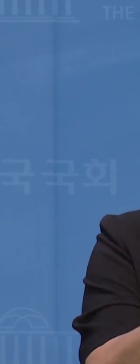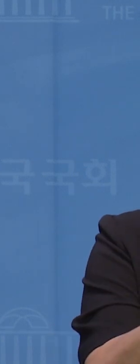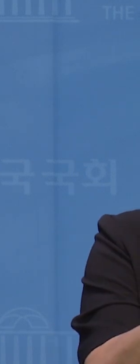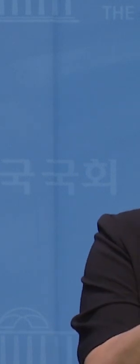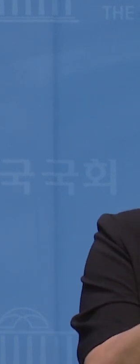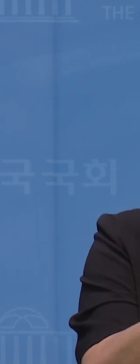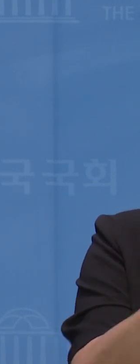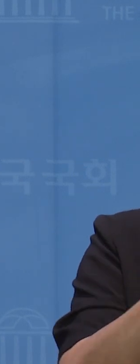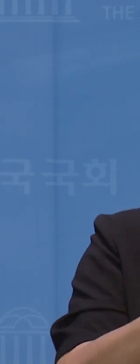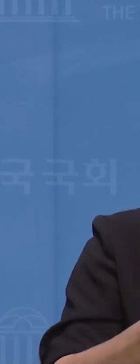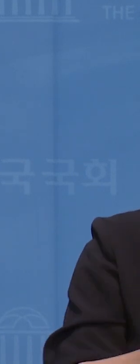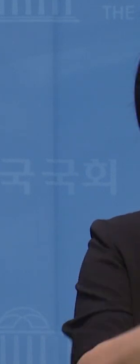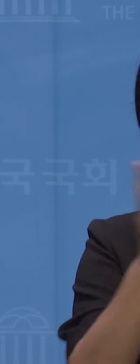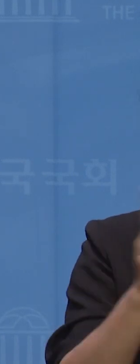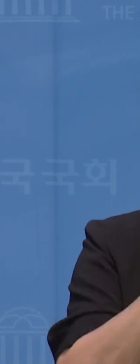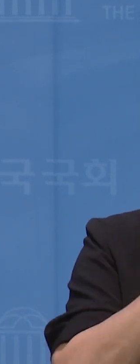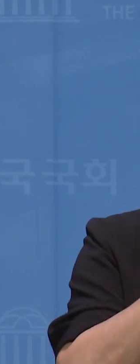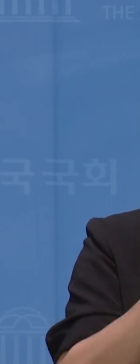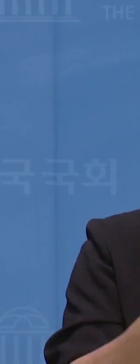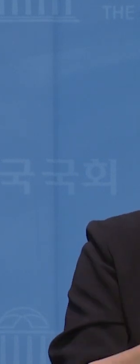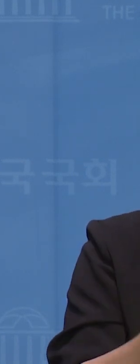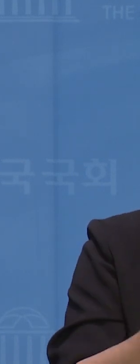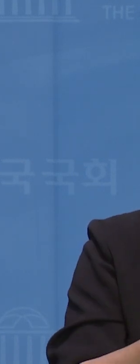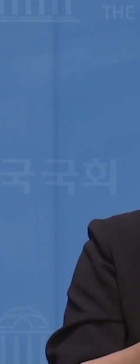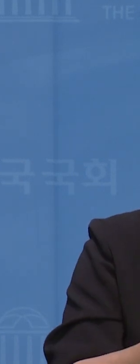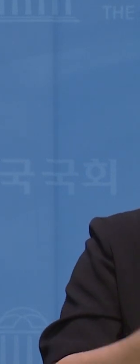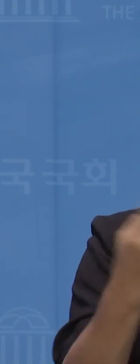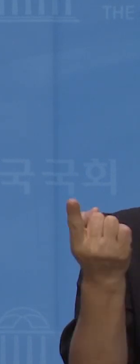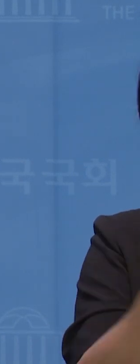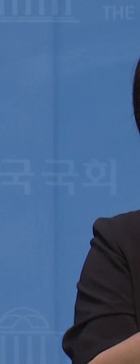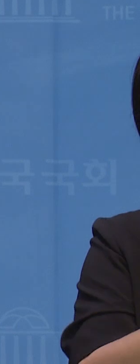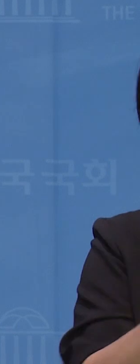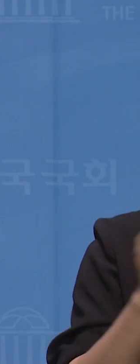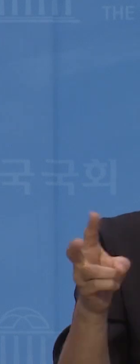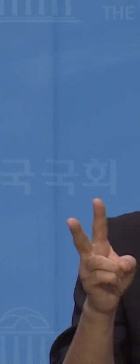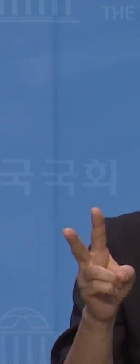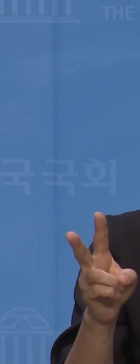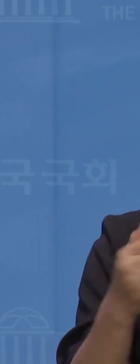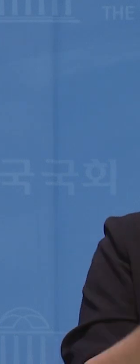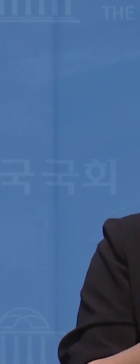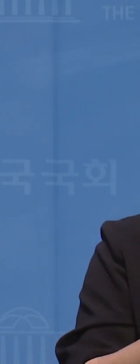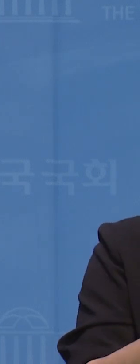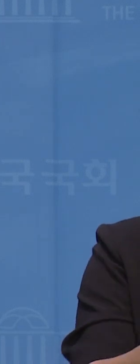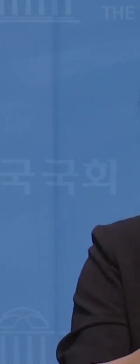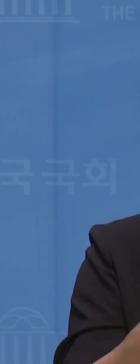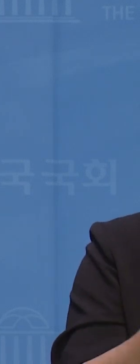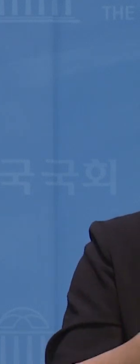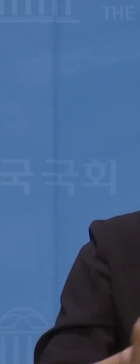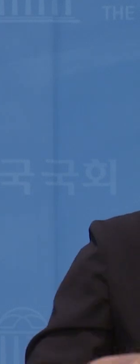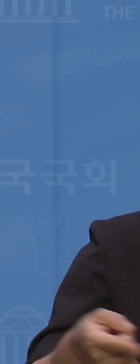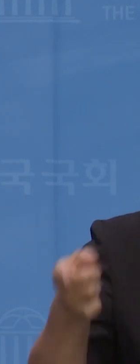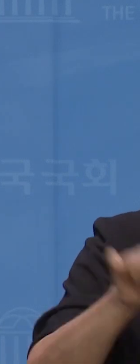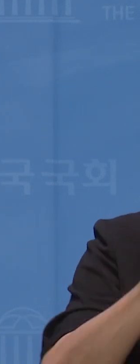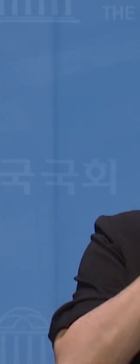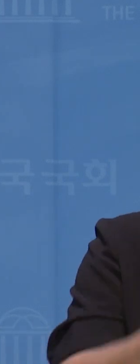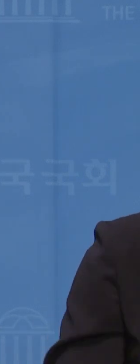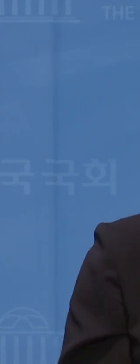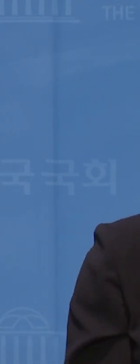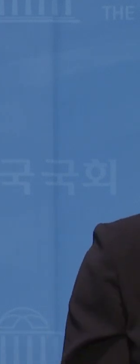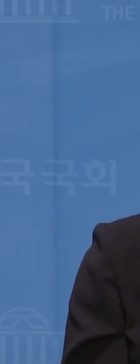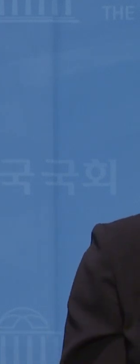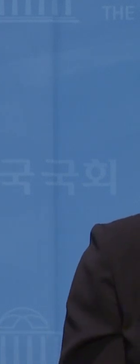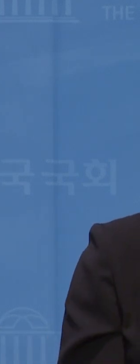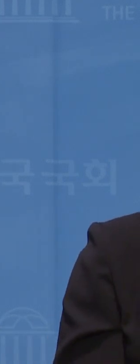업무 연목 구어라며 매도하는 한편 여야 대표회담부터 응하라며 실란했습니다